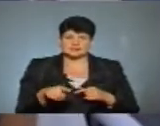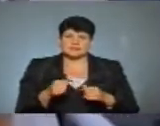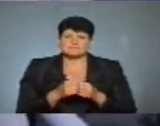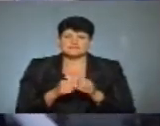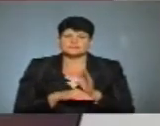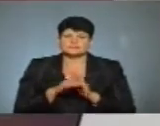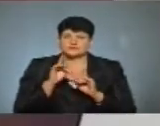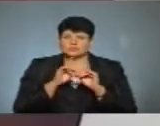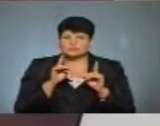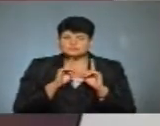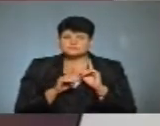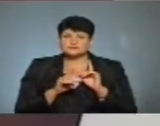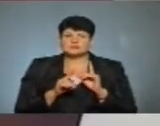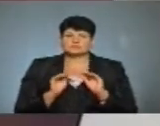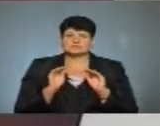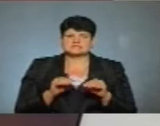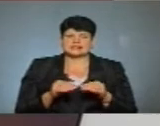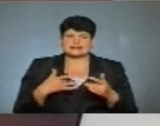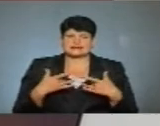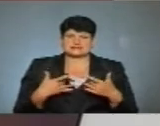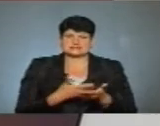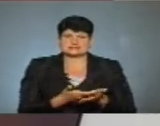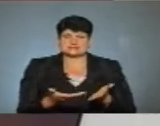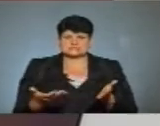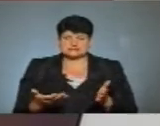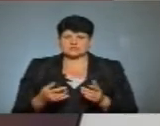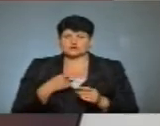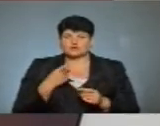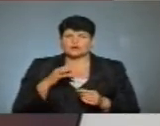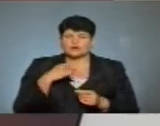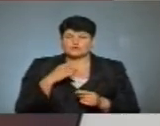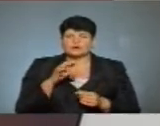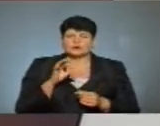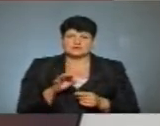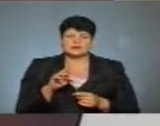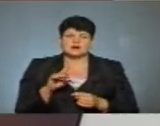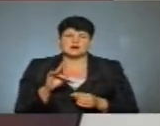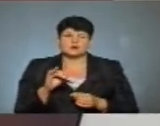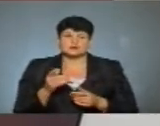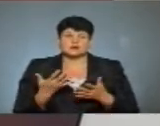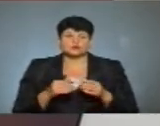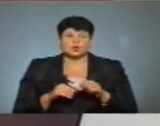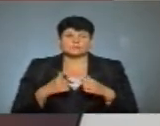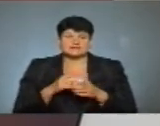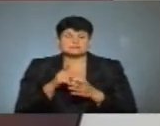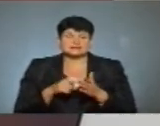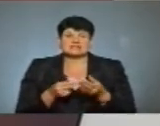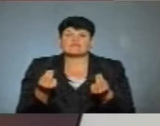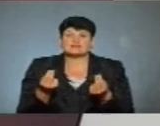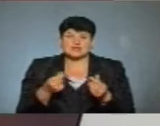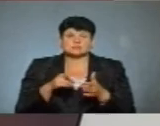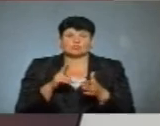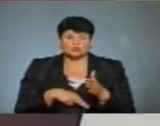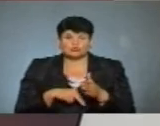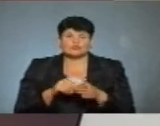громадської організації «Автоєвросила» встановили сцену. За словами її керівника Олега Ярошевича, якщо Комітет з питань фінансів, податкової